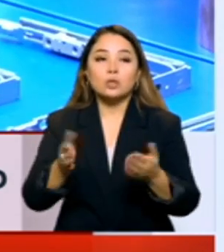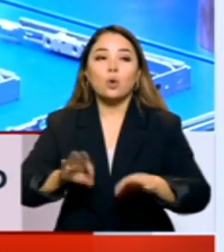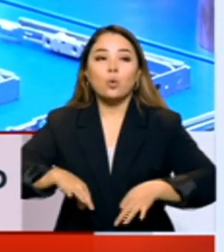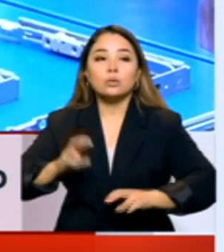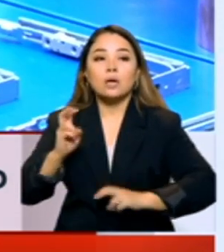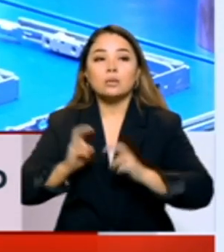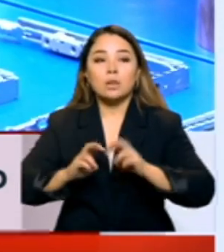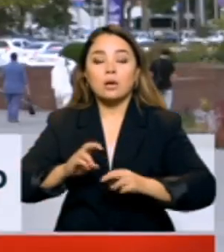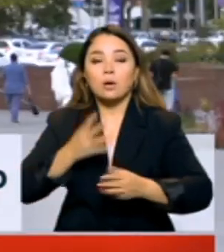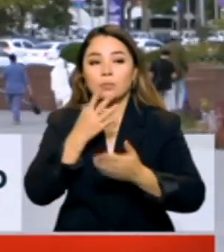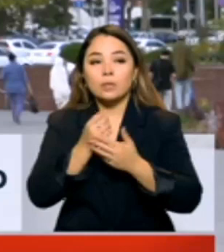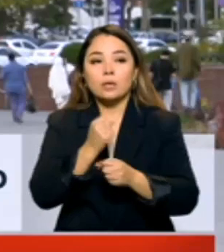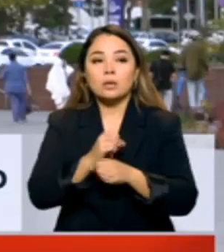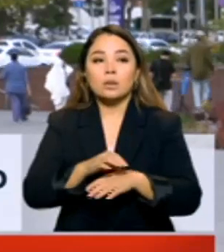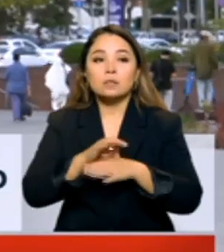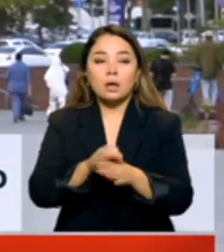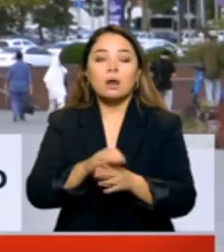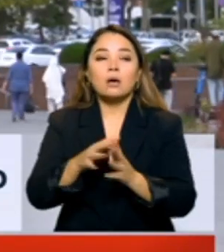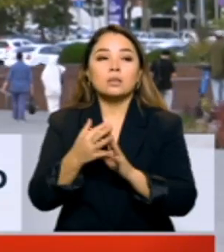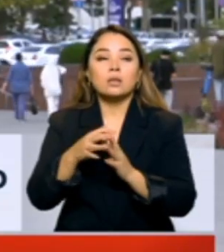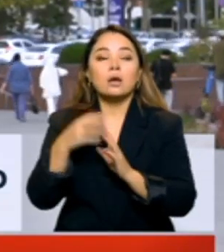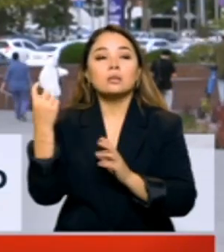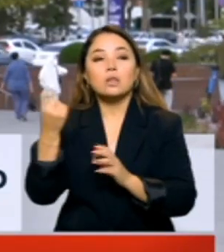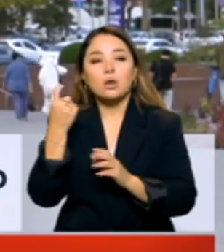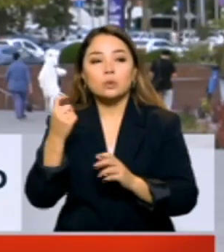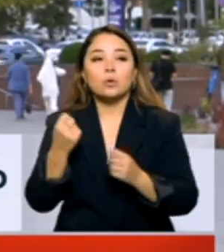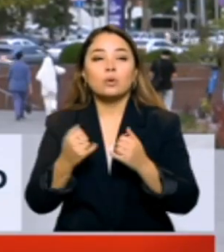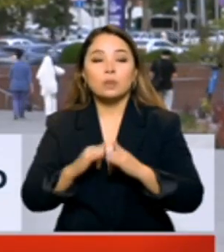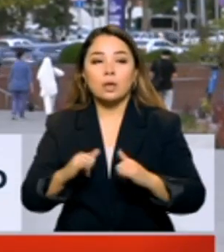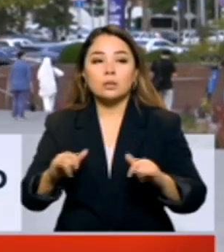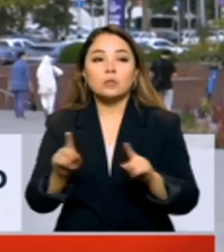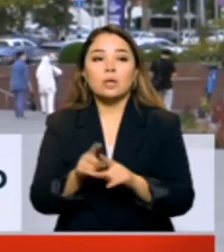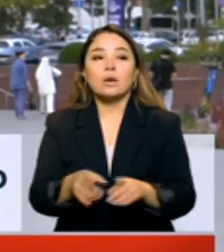пен көлік құрастыру, сондай-ақ агро өнеркәсіп кешенін